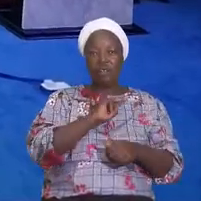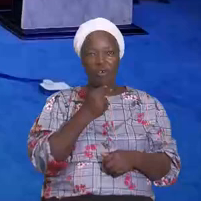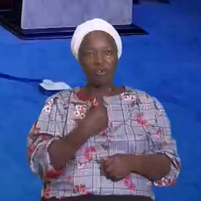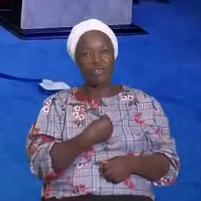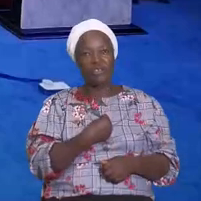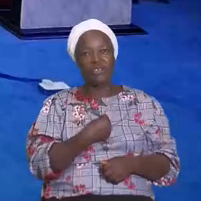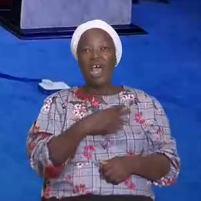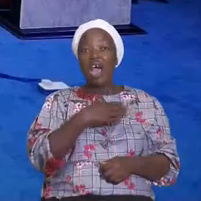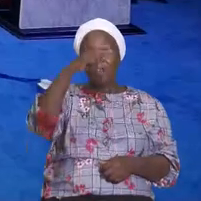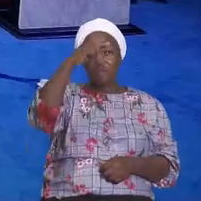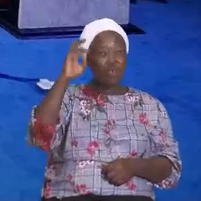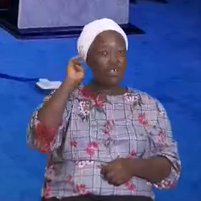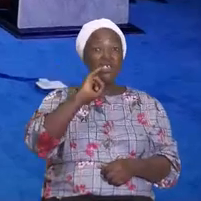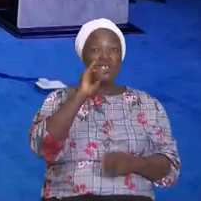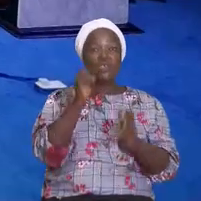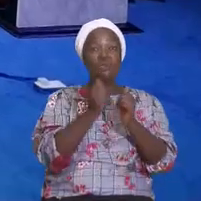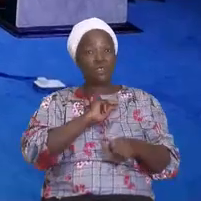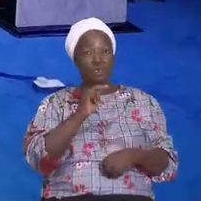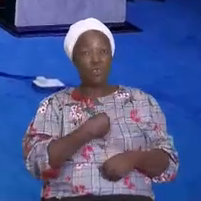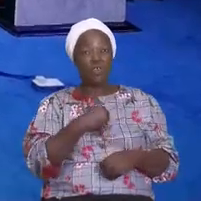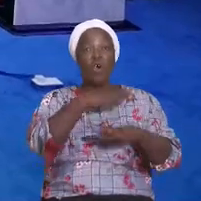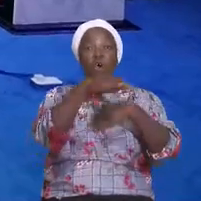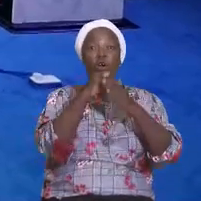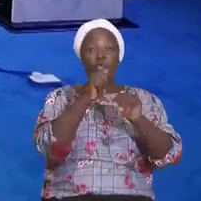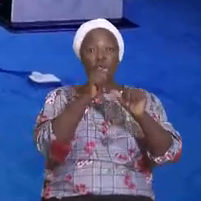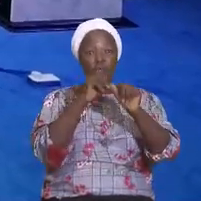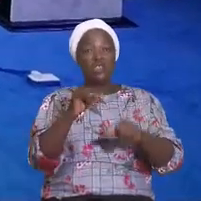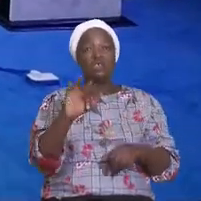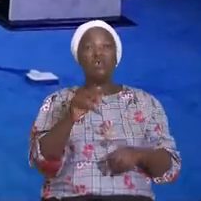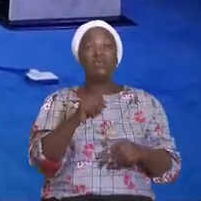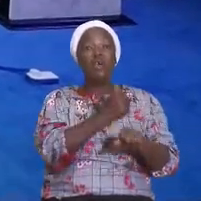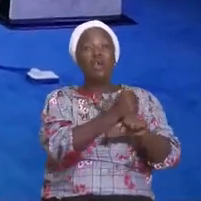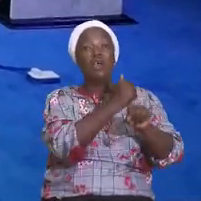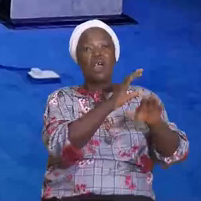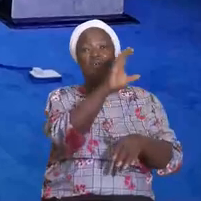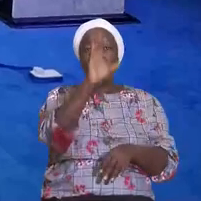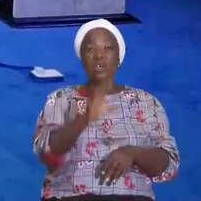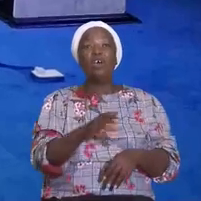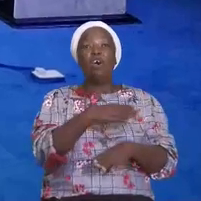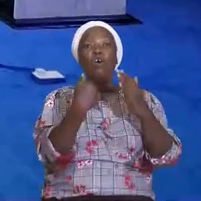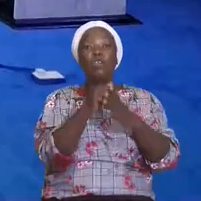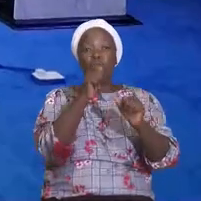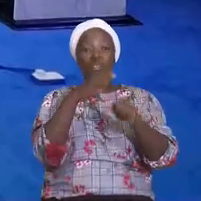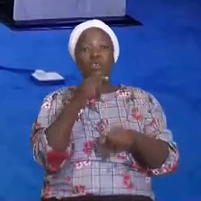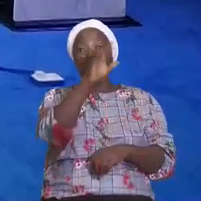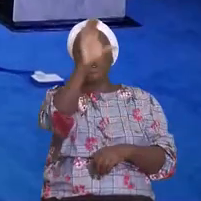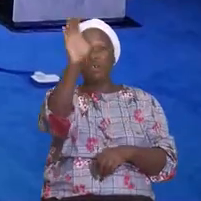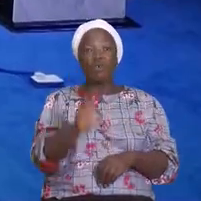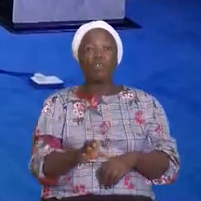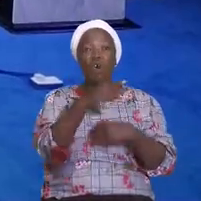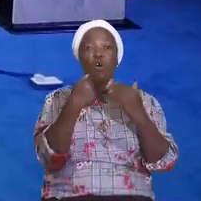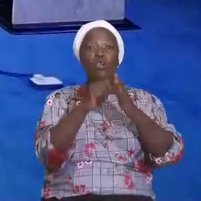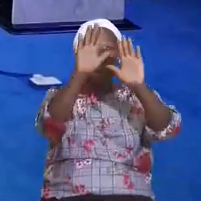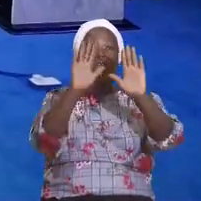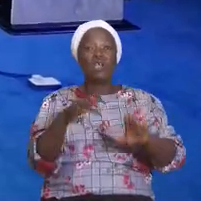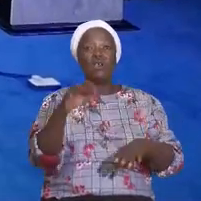être avec nous sur la terre. Dieu avec nous. Et parce qu'il est avec nous, toutes les bénédictions